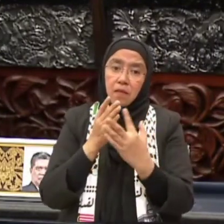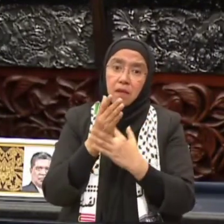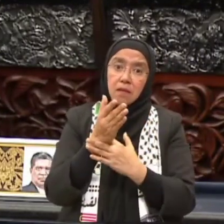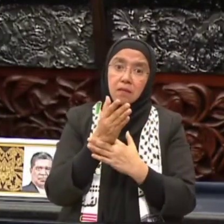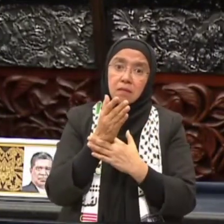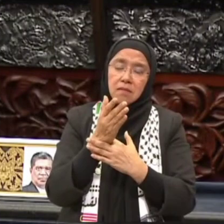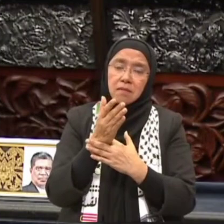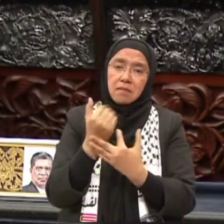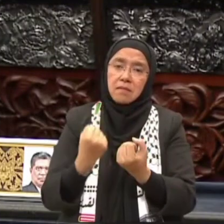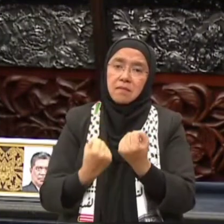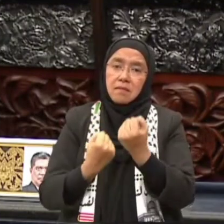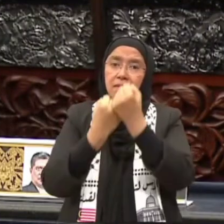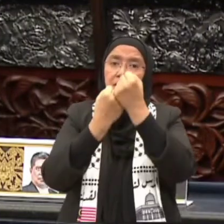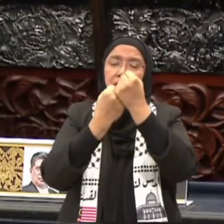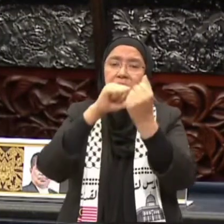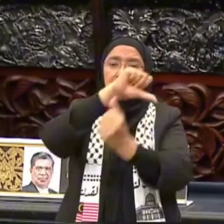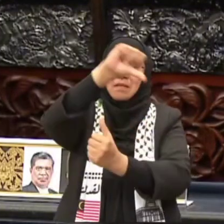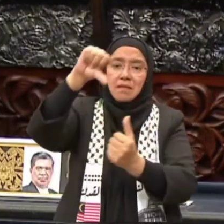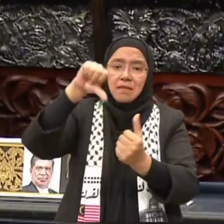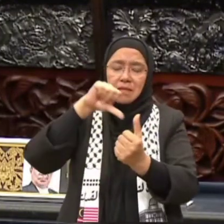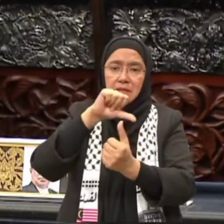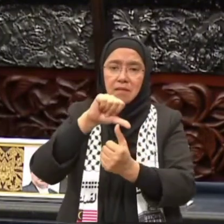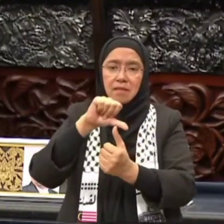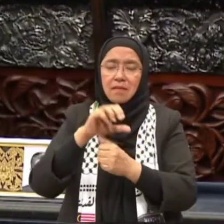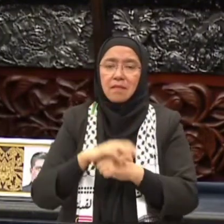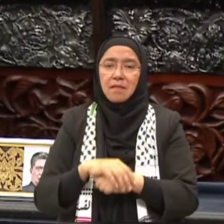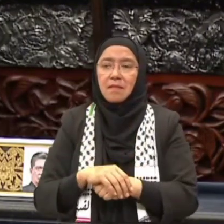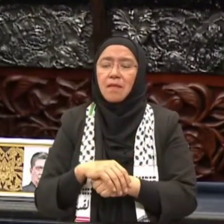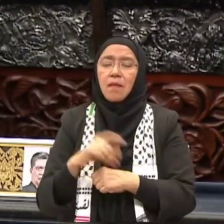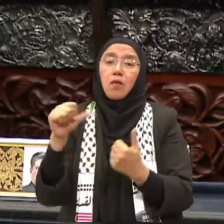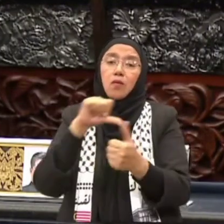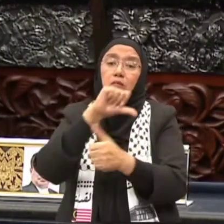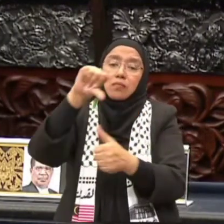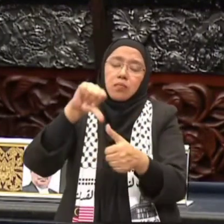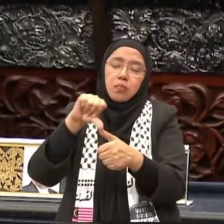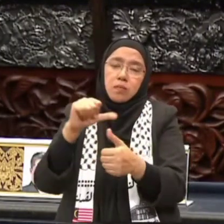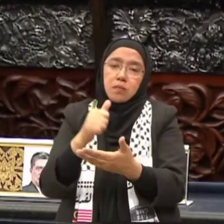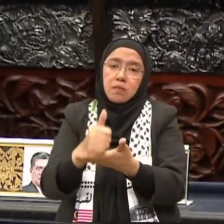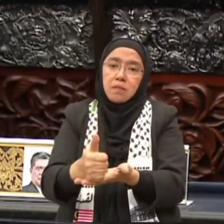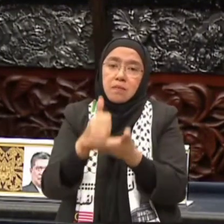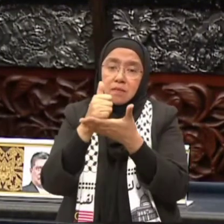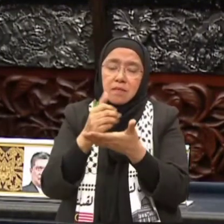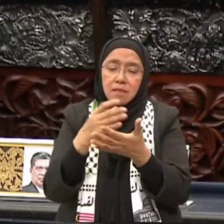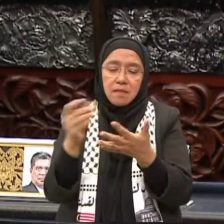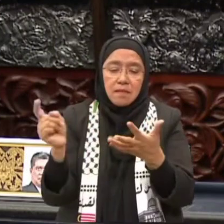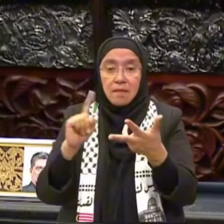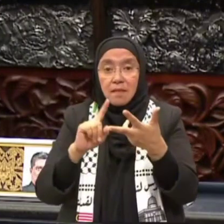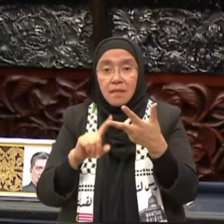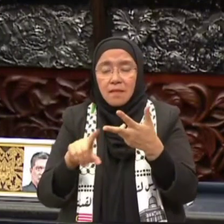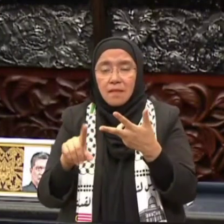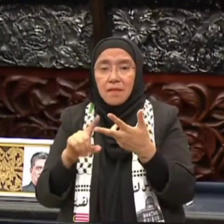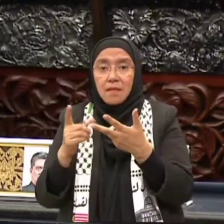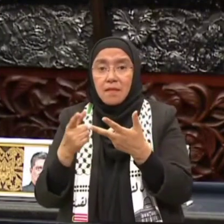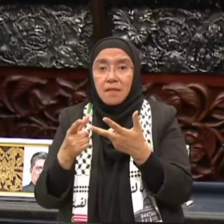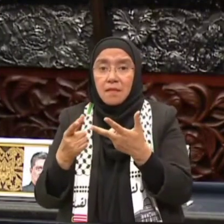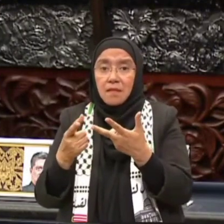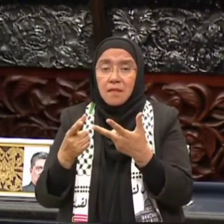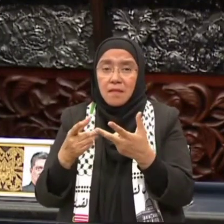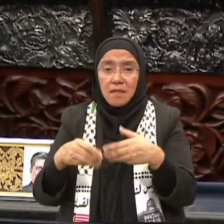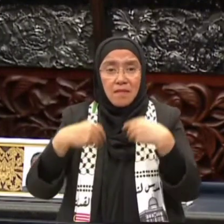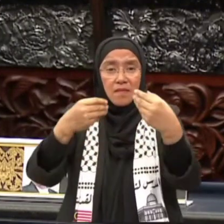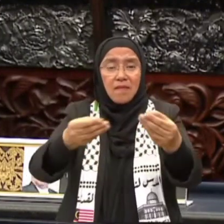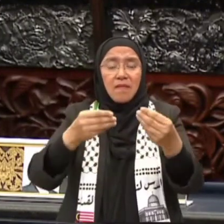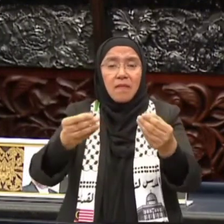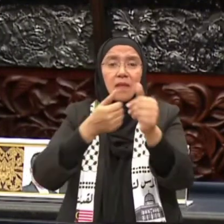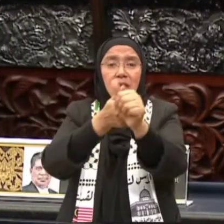sosial ataupun social assistance. Dan pertimbangan ketiga ialah pemberian subsidi secara bersasar